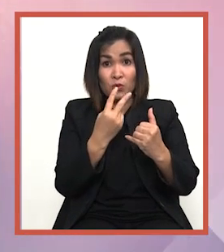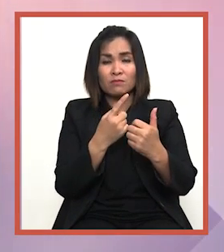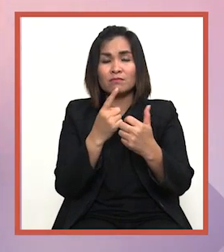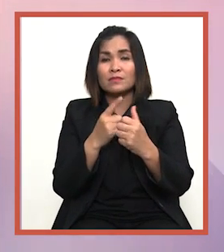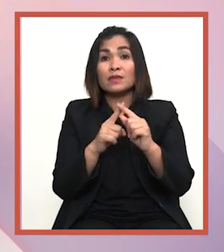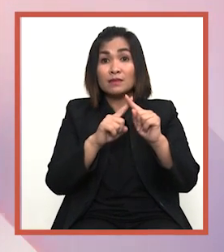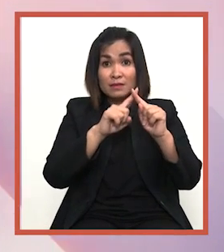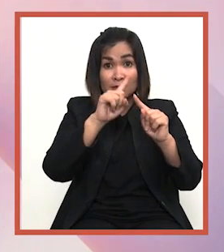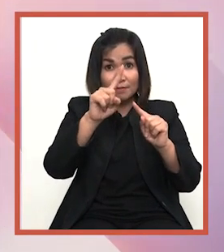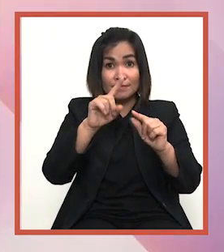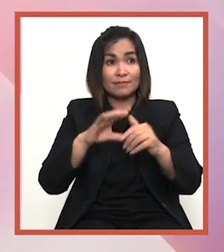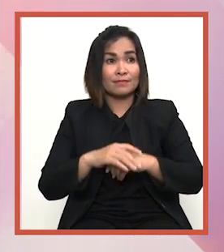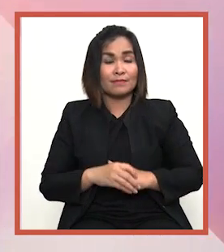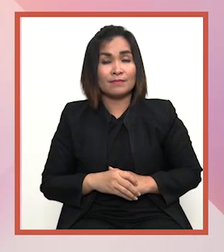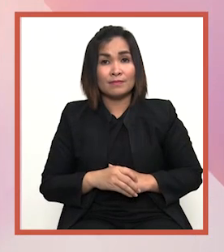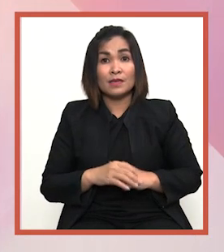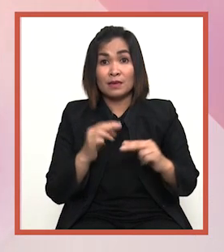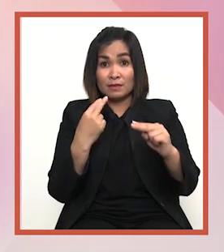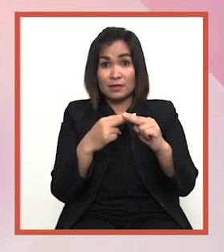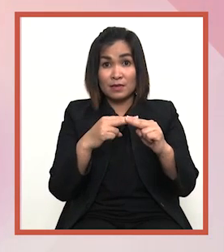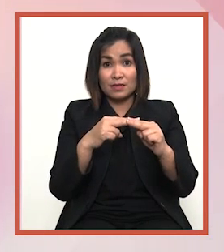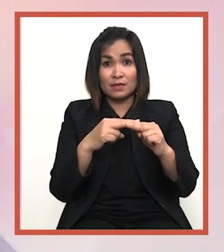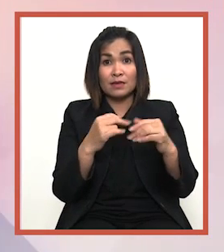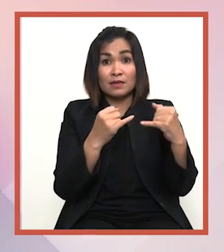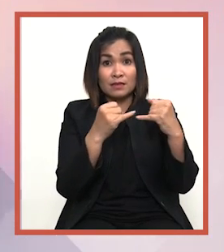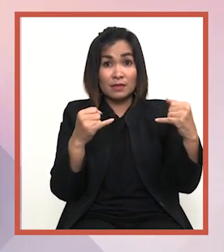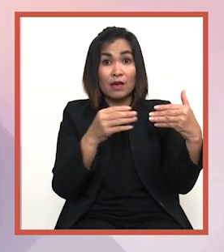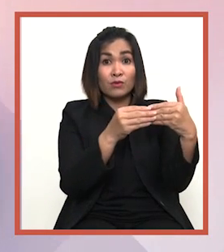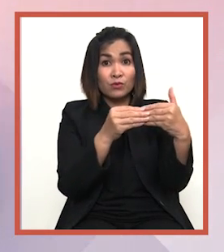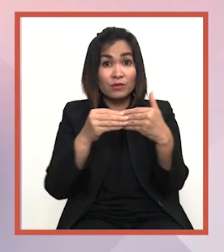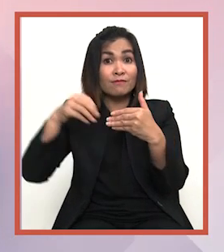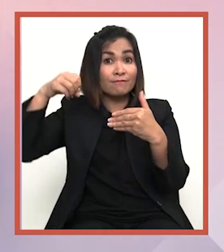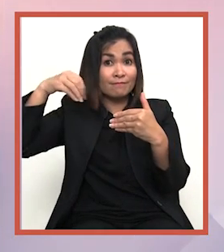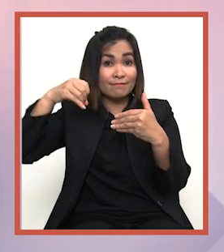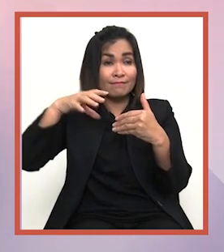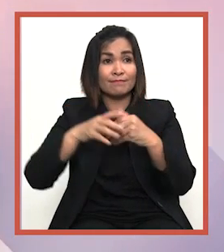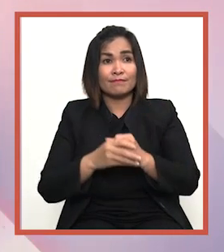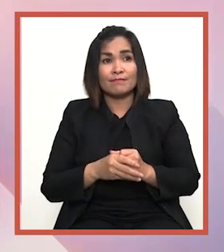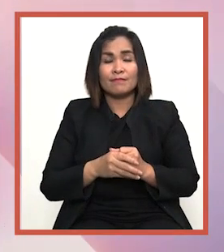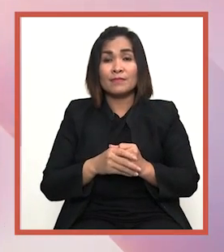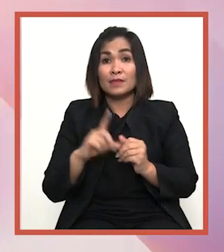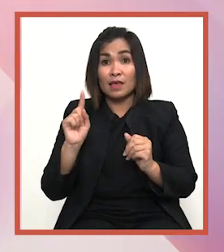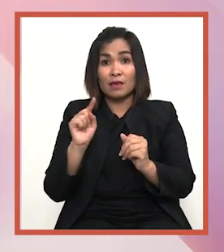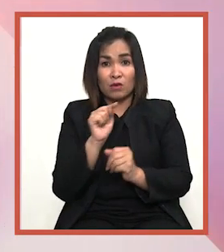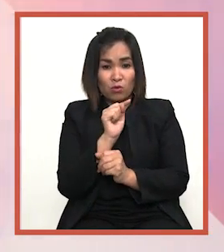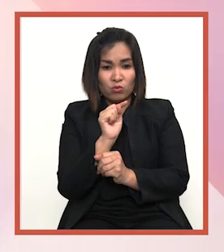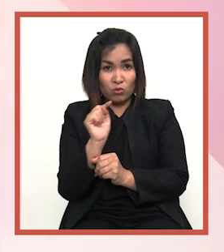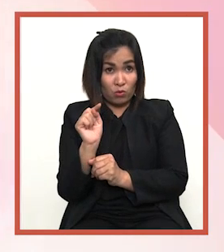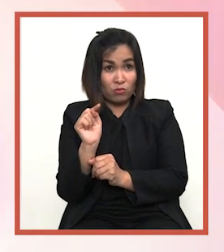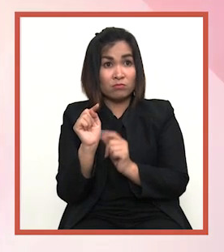ครับสัญลักษณ์สายตัวนำนะลักษณะของมันนะครับจะเป็นขีดเส้นตร